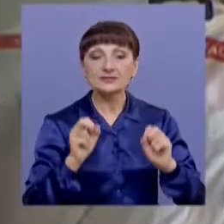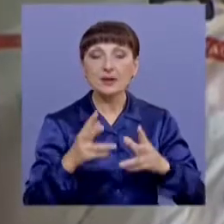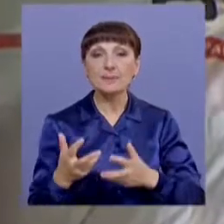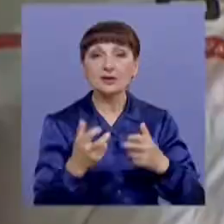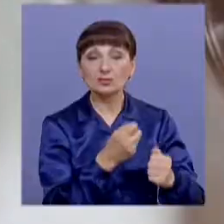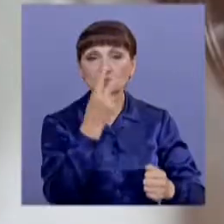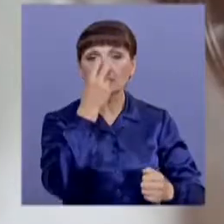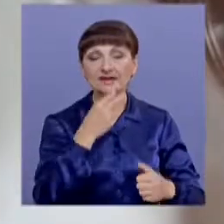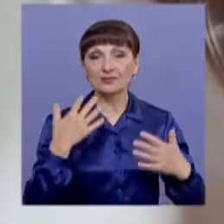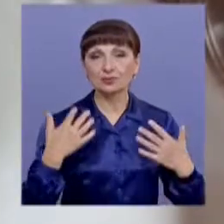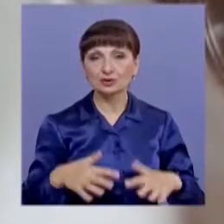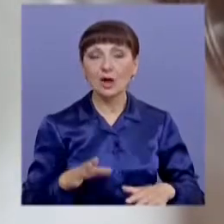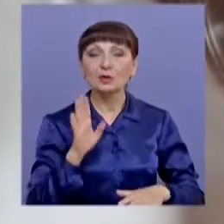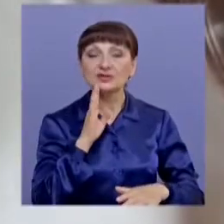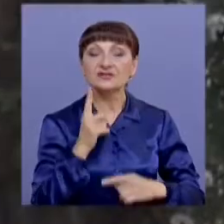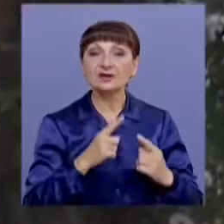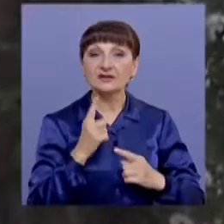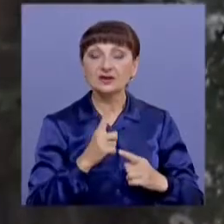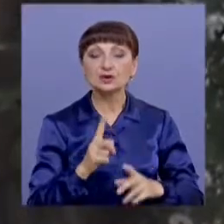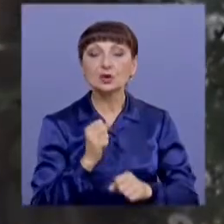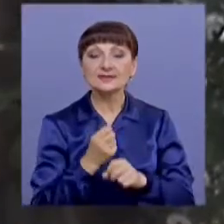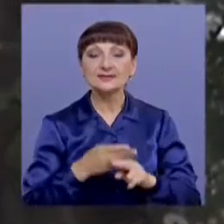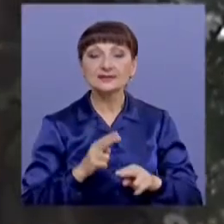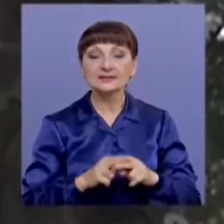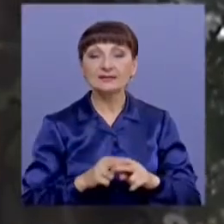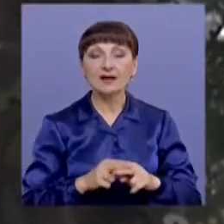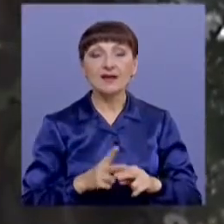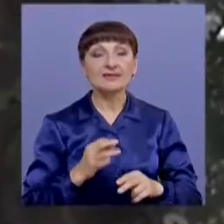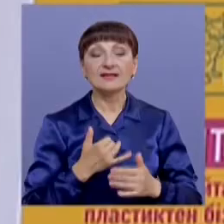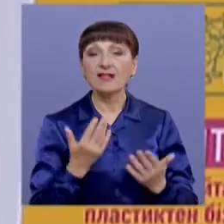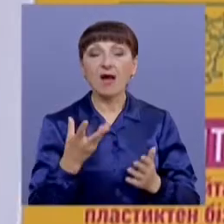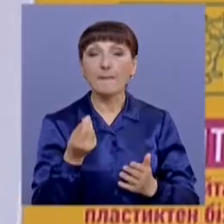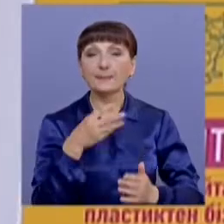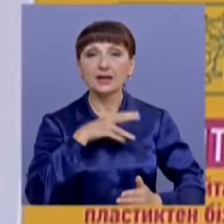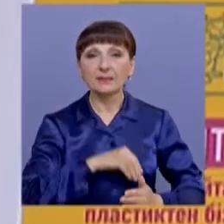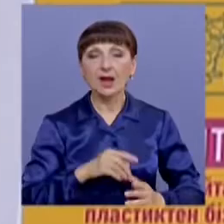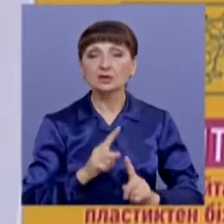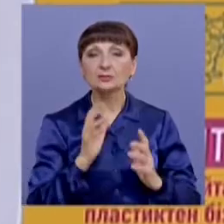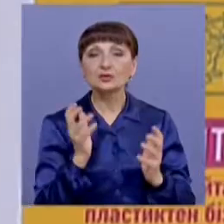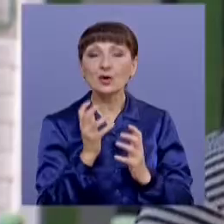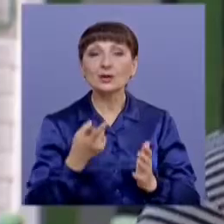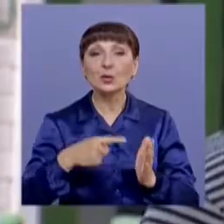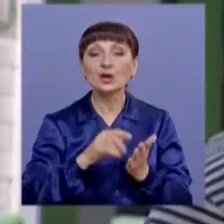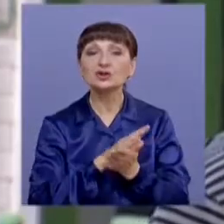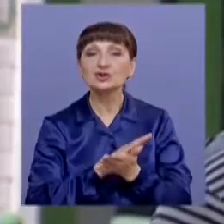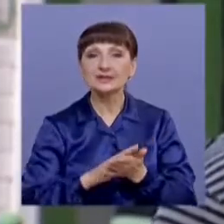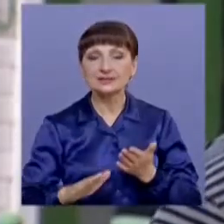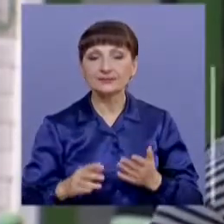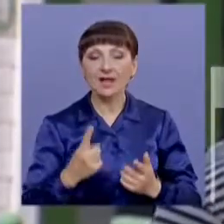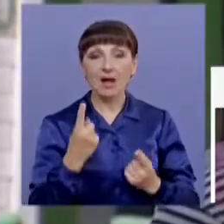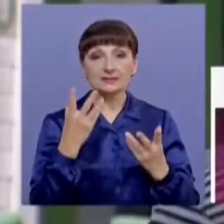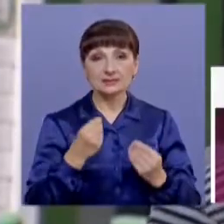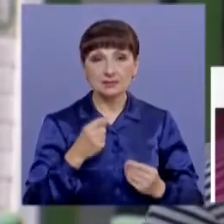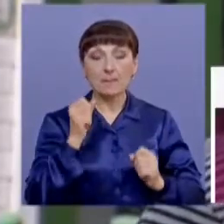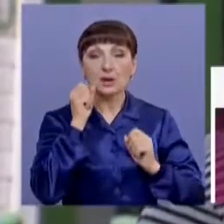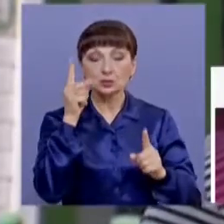нее привычное занятие. Но девушка говорит, что делает это отнюдь не для прибыли, а чтобы сохранить город чистым. Один день проснулась и